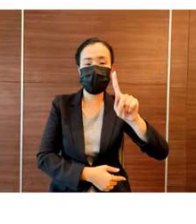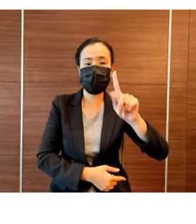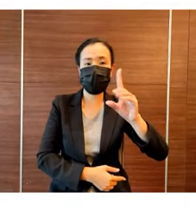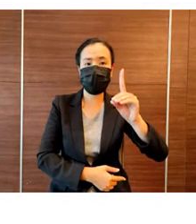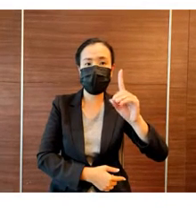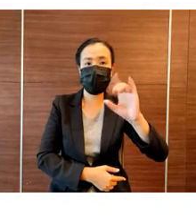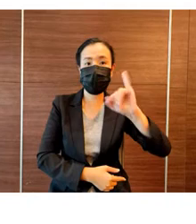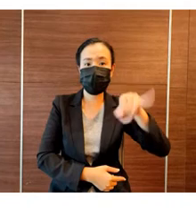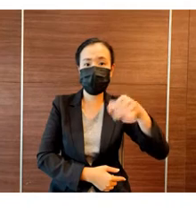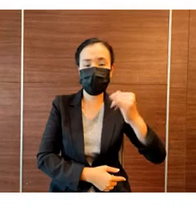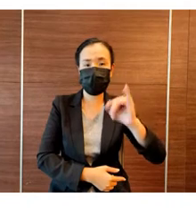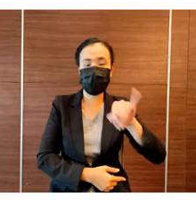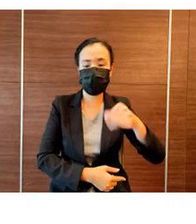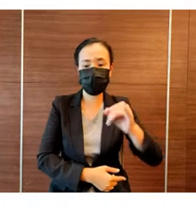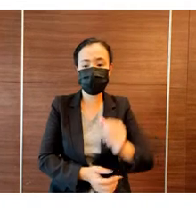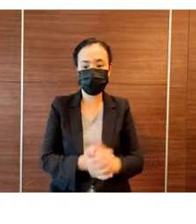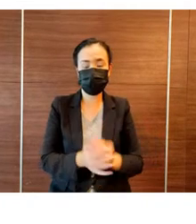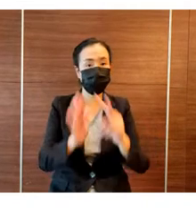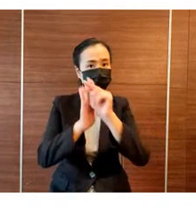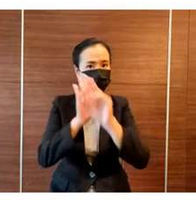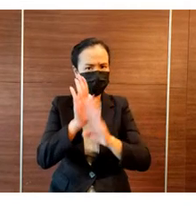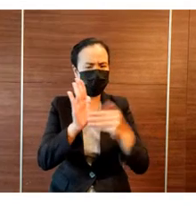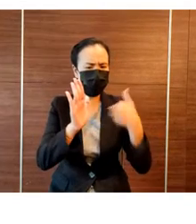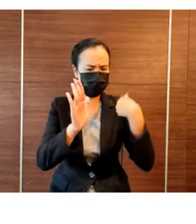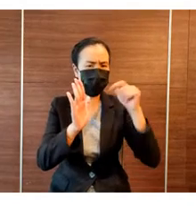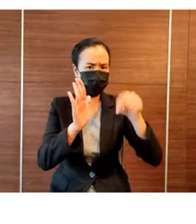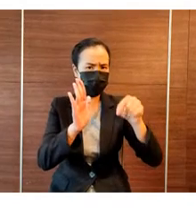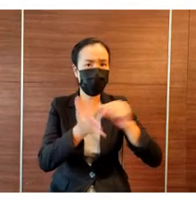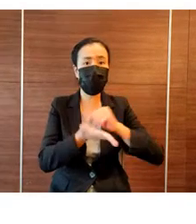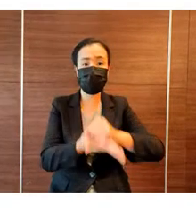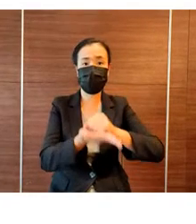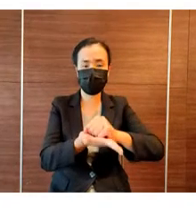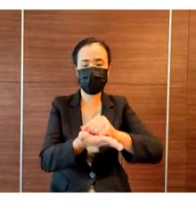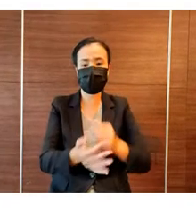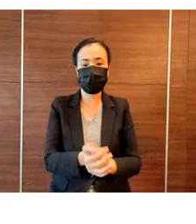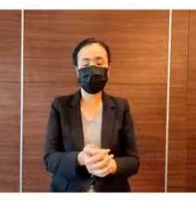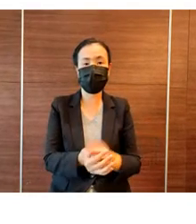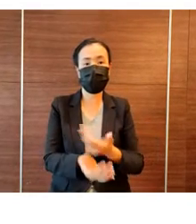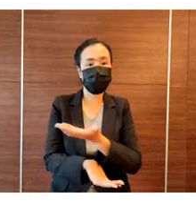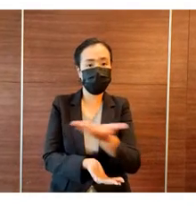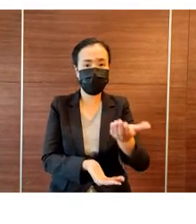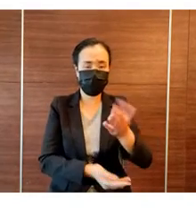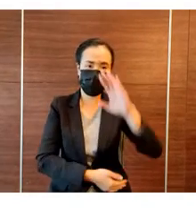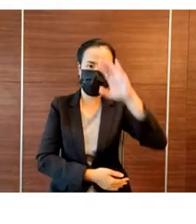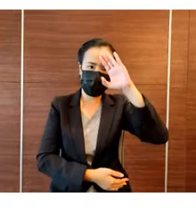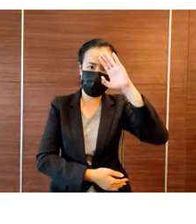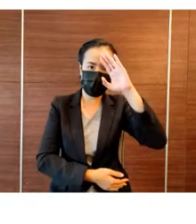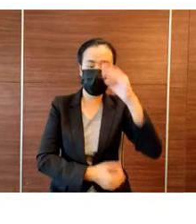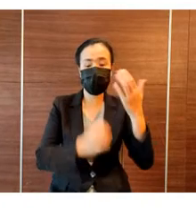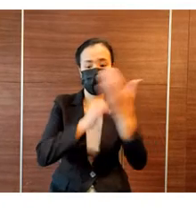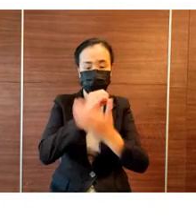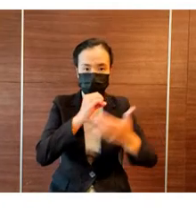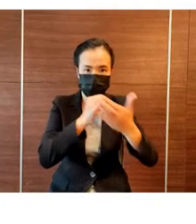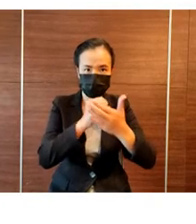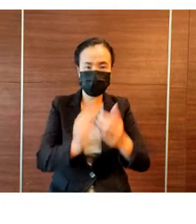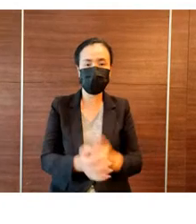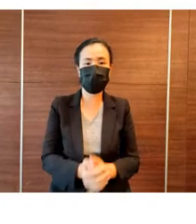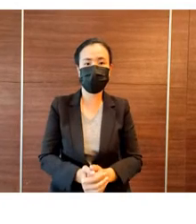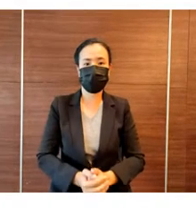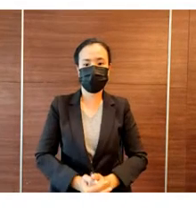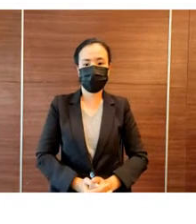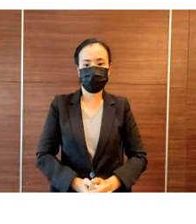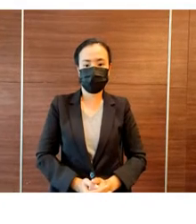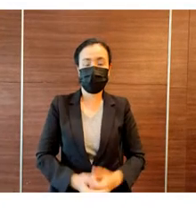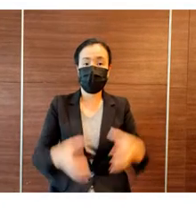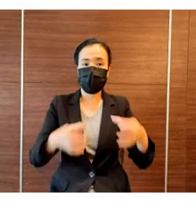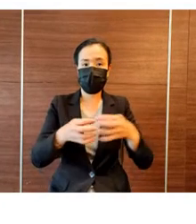ะครับอันนี้ก็คือนโยบายที่มีมาอยู่แล้วในการบริการให้กับผู้ป่วยหรือว่าผู้ใช้ยาเสพติดนะครับส่วนในเรื่องของกลุ่ม